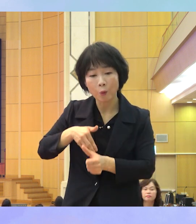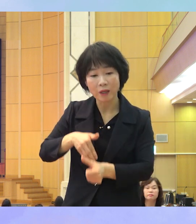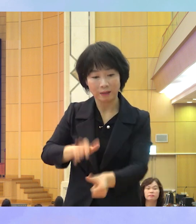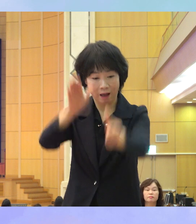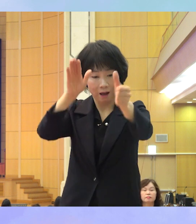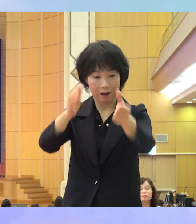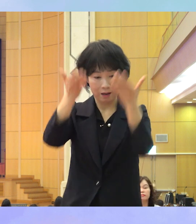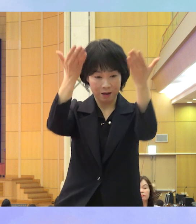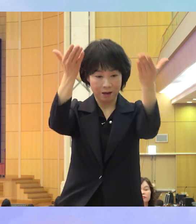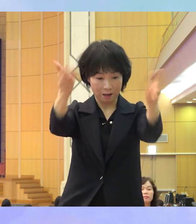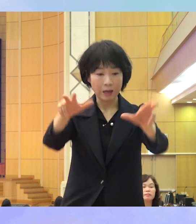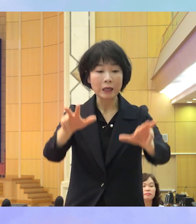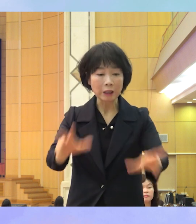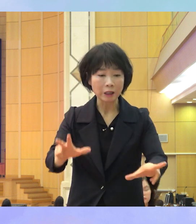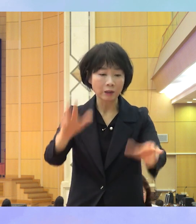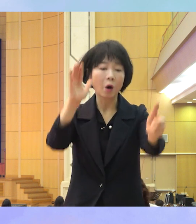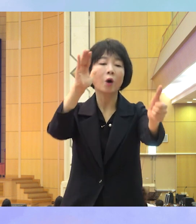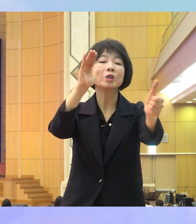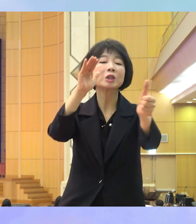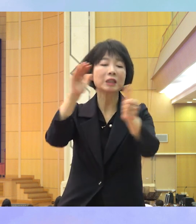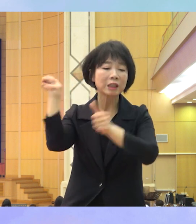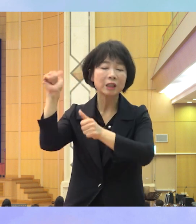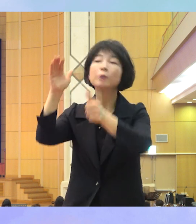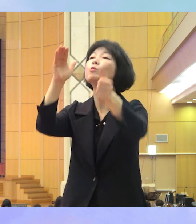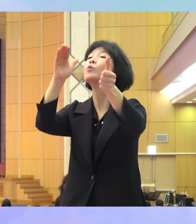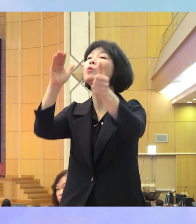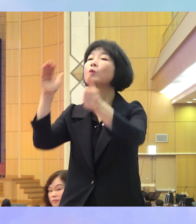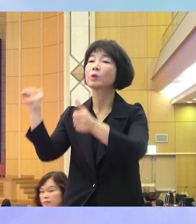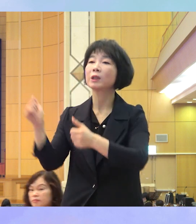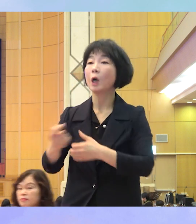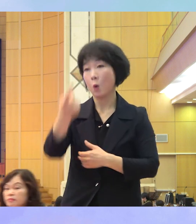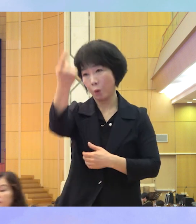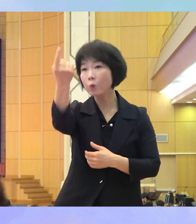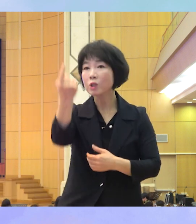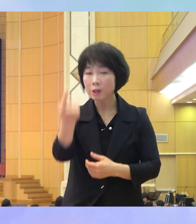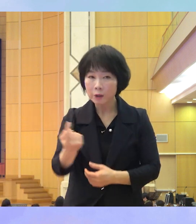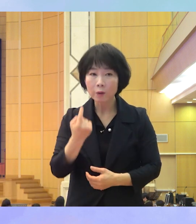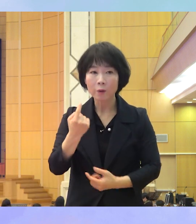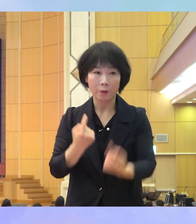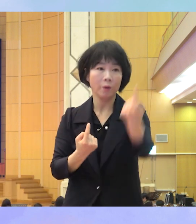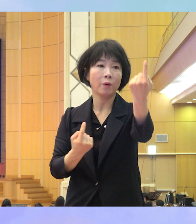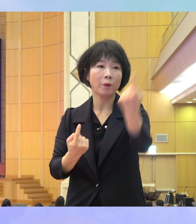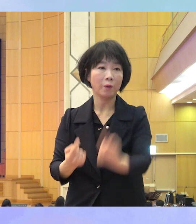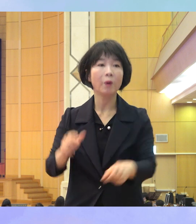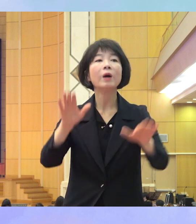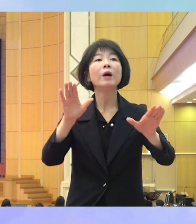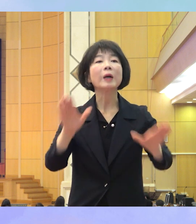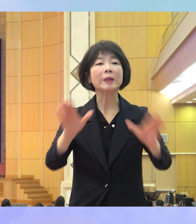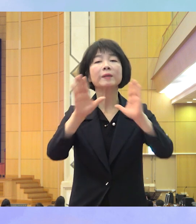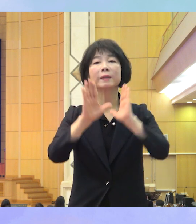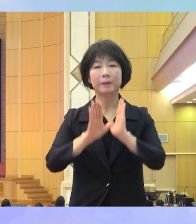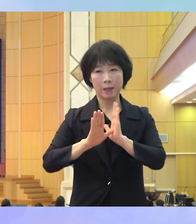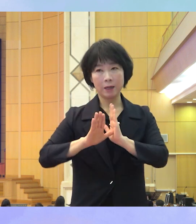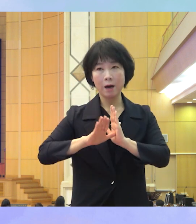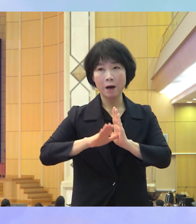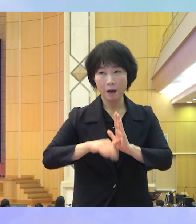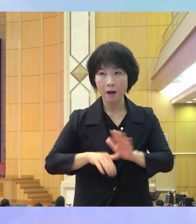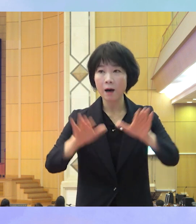독생자를 보내사 너를 지금 부르니 오시오.